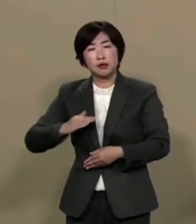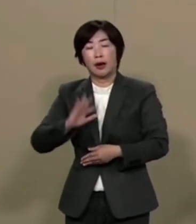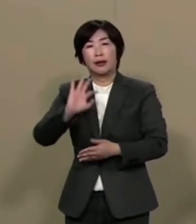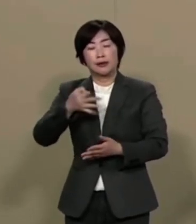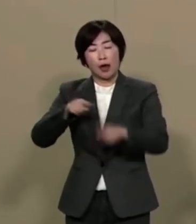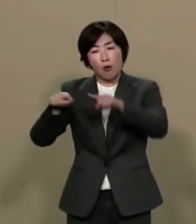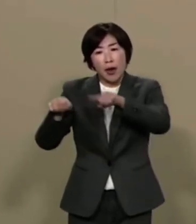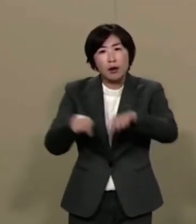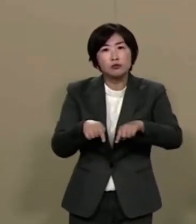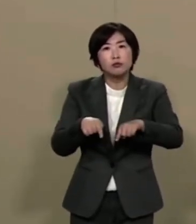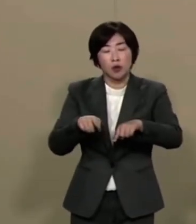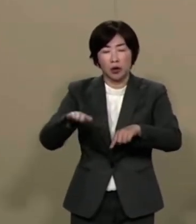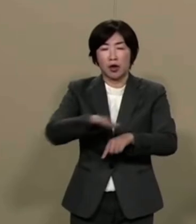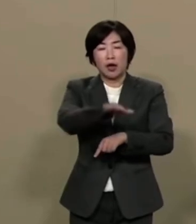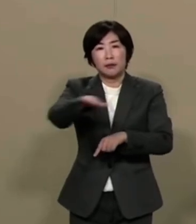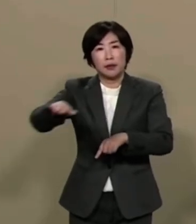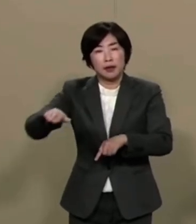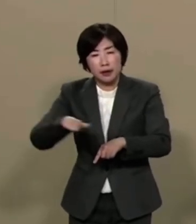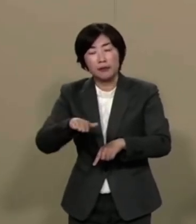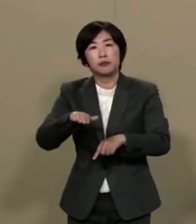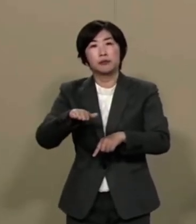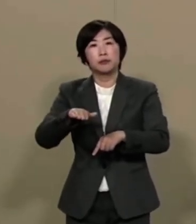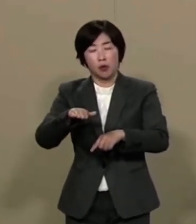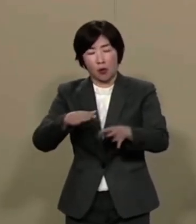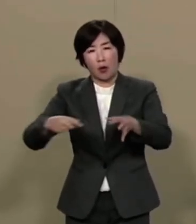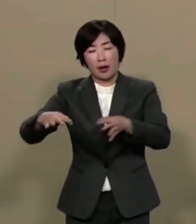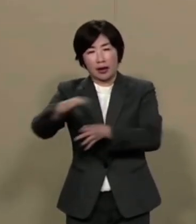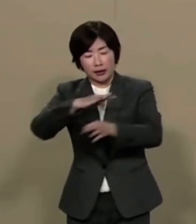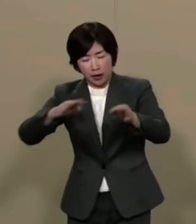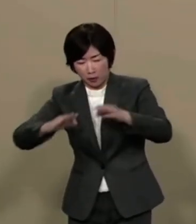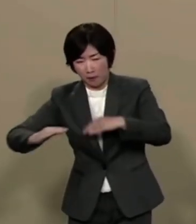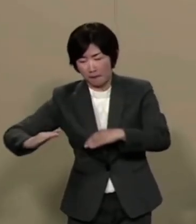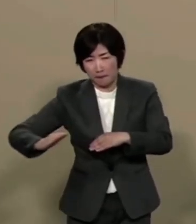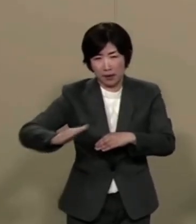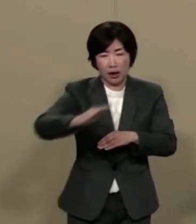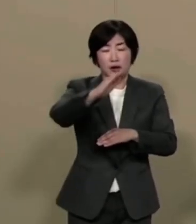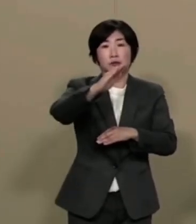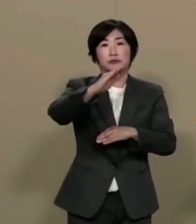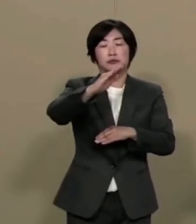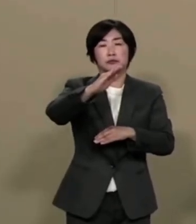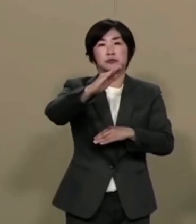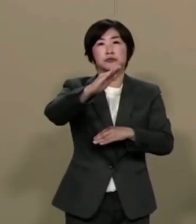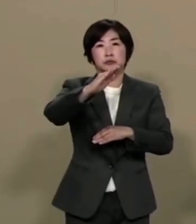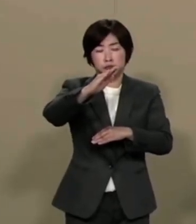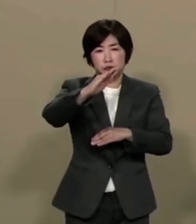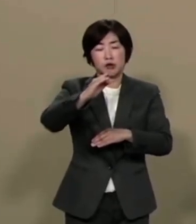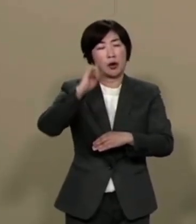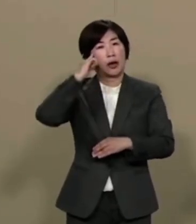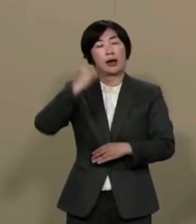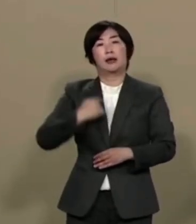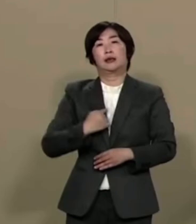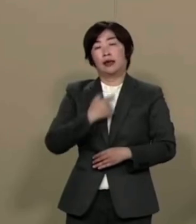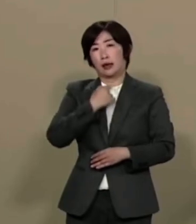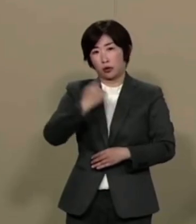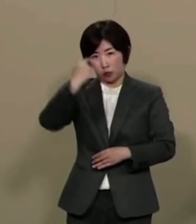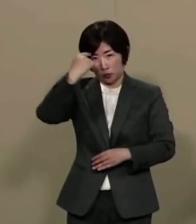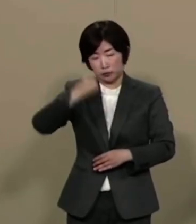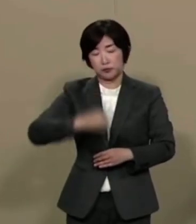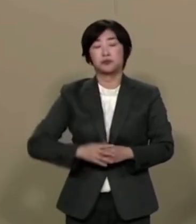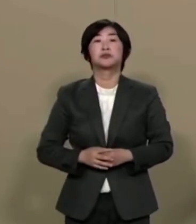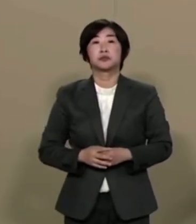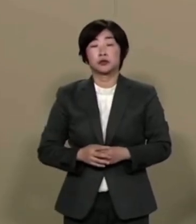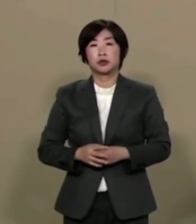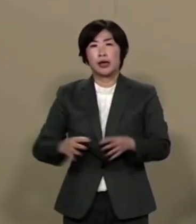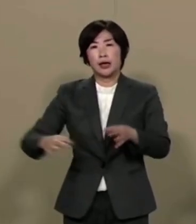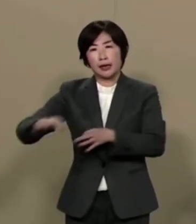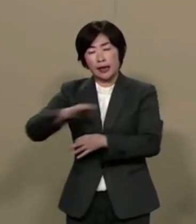によってえ皆さんの懐をあっためて経済を活性化してそして経済のパを大きくするということを考えていきたいと思っていますあの